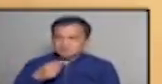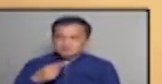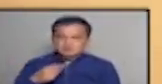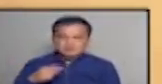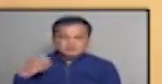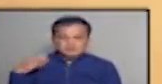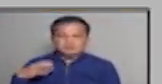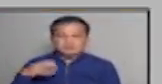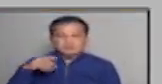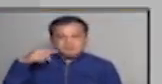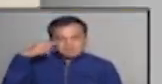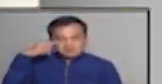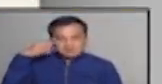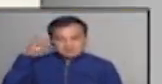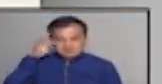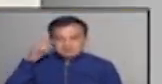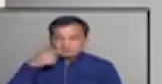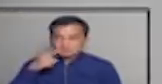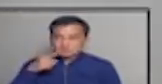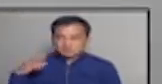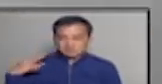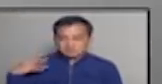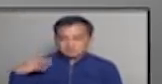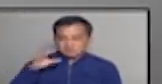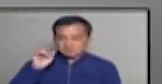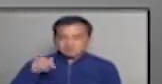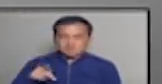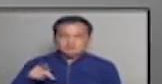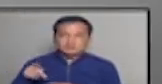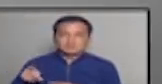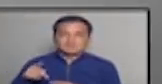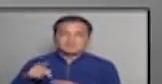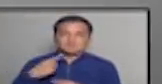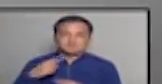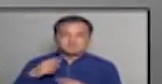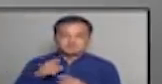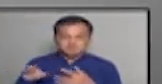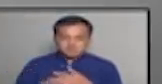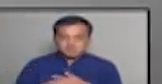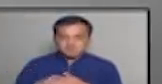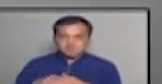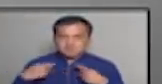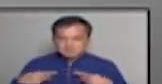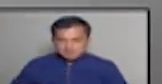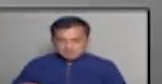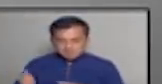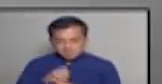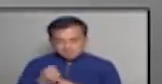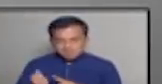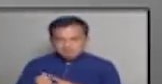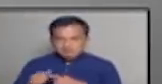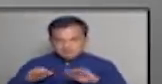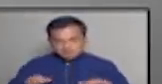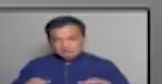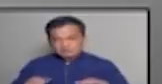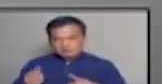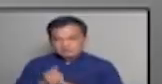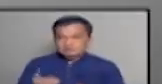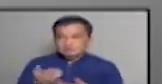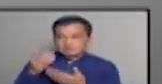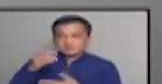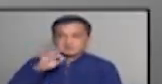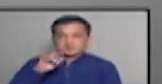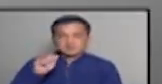PJ Falcon. Nakaabang na kay Cap ang kasong physical abuse in relations to child abuse na inihain namin sa